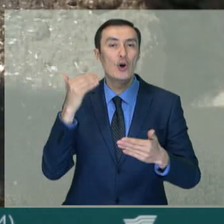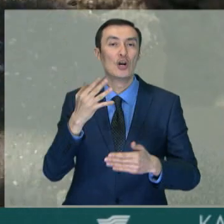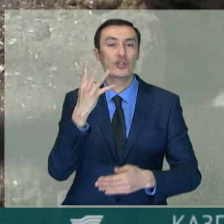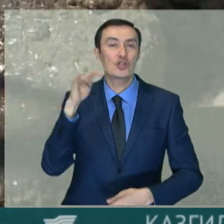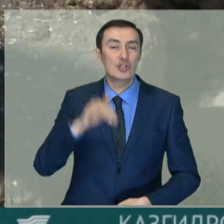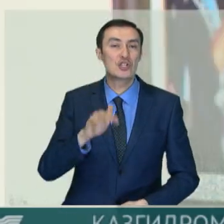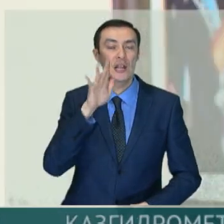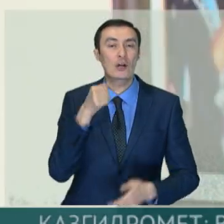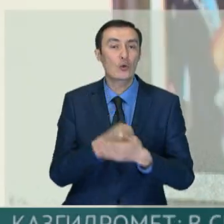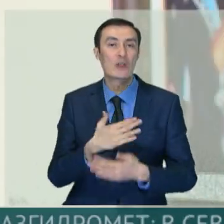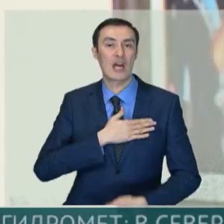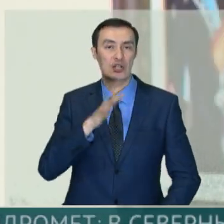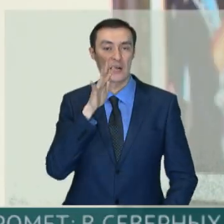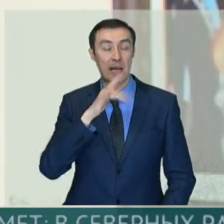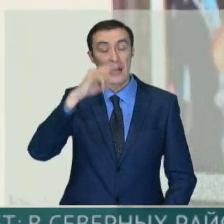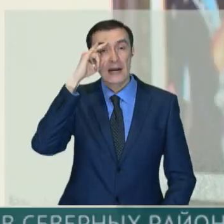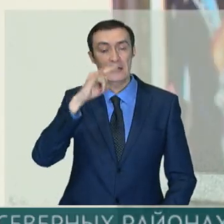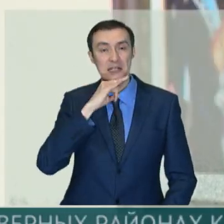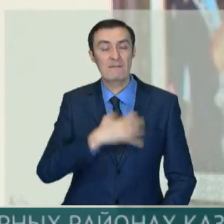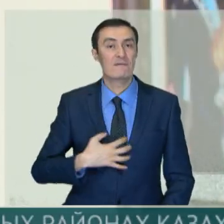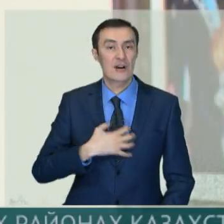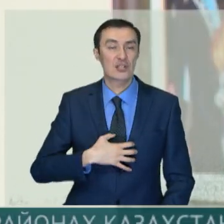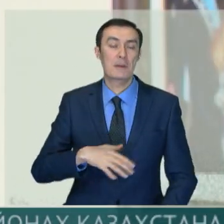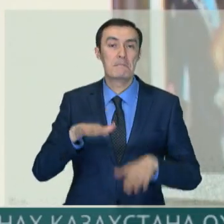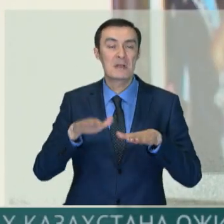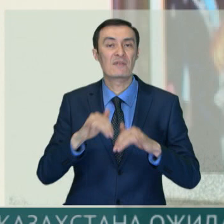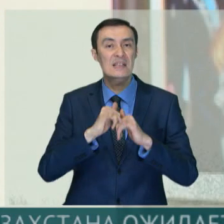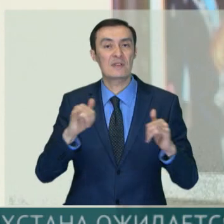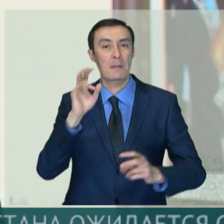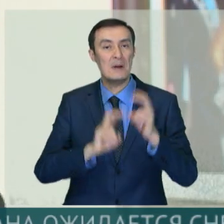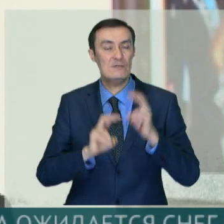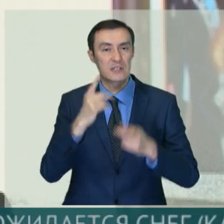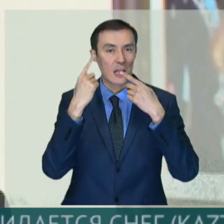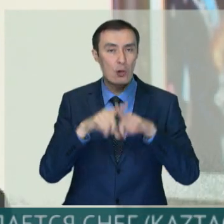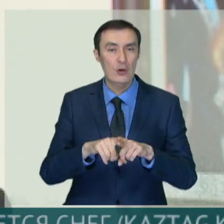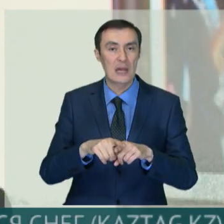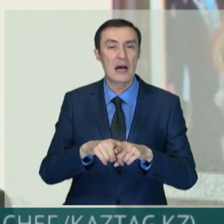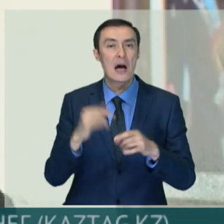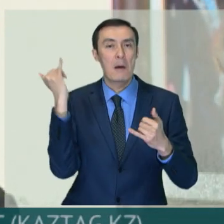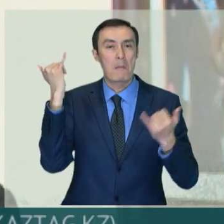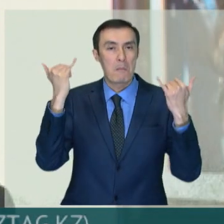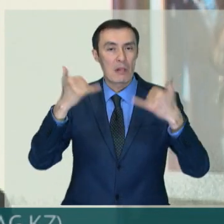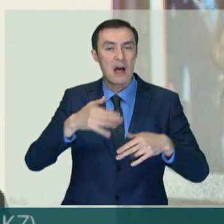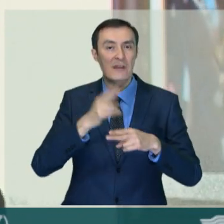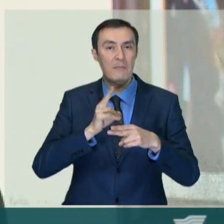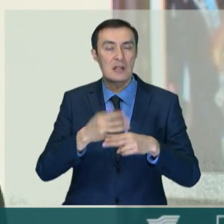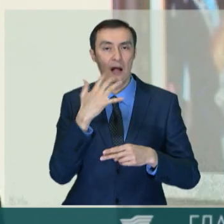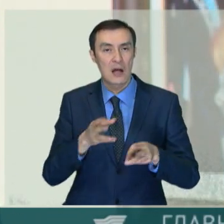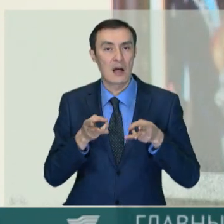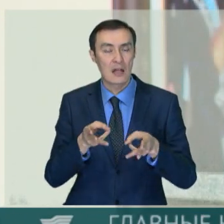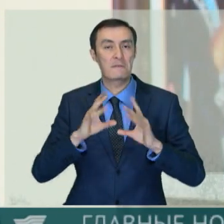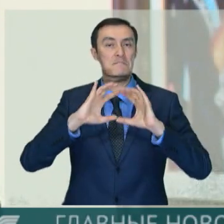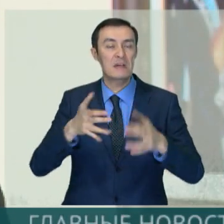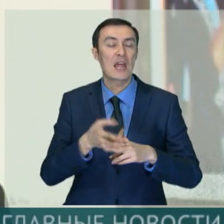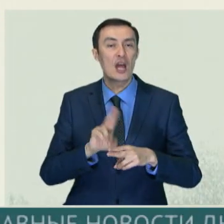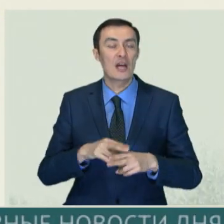эры. Казахстан – одна из ключевых точек развития производства, технологий плавки и распространения металла по всему миру. Это одна